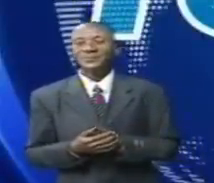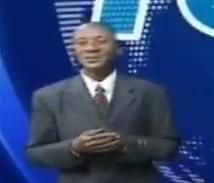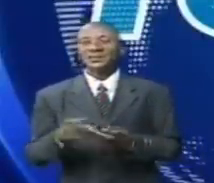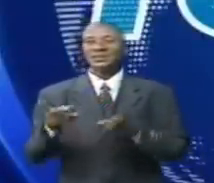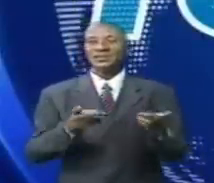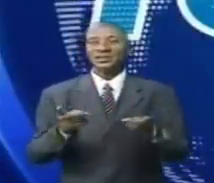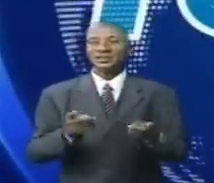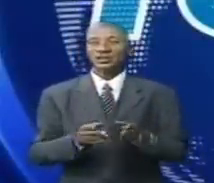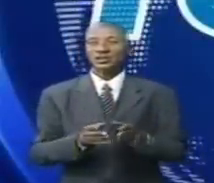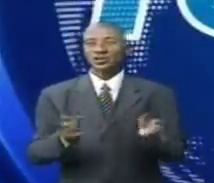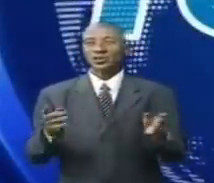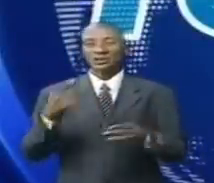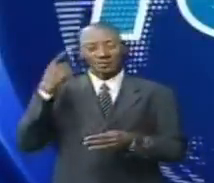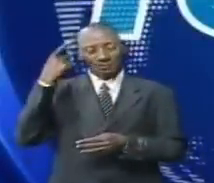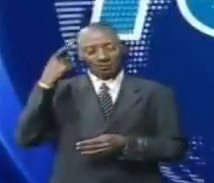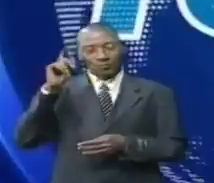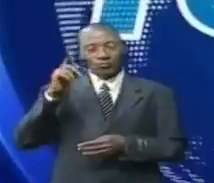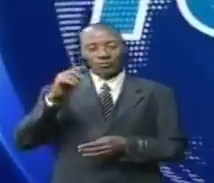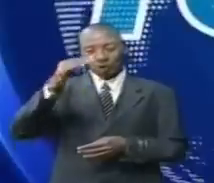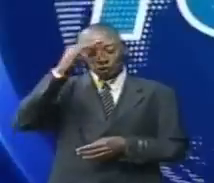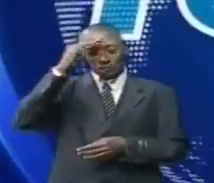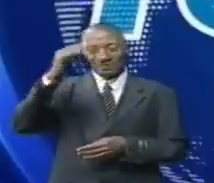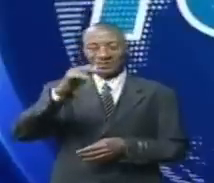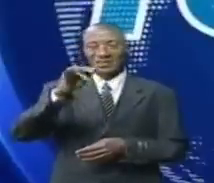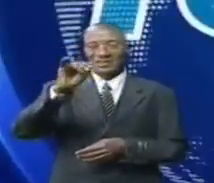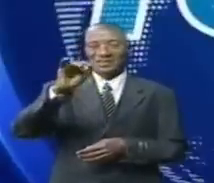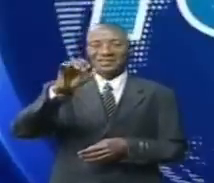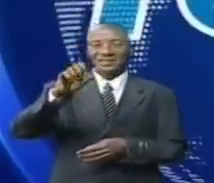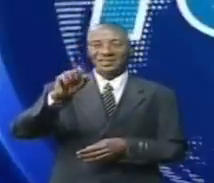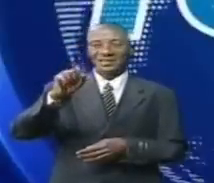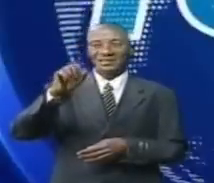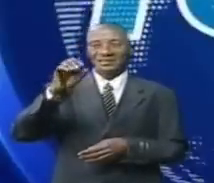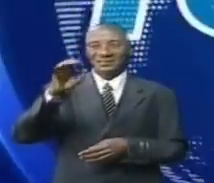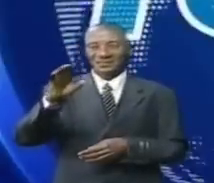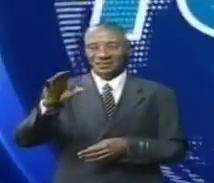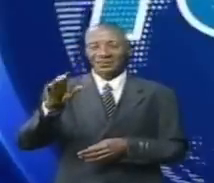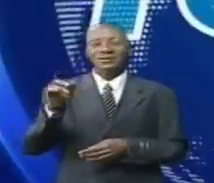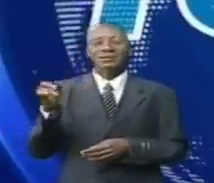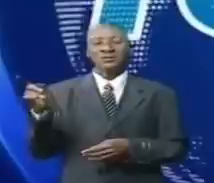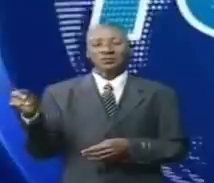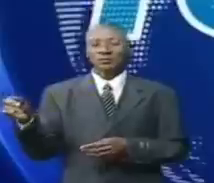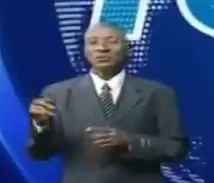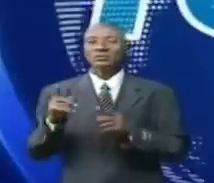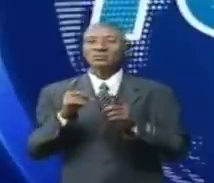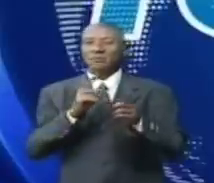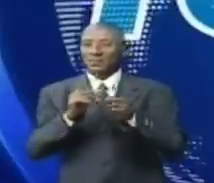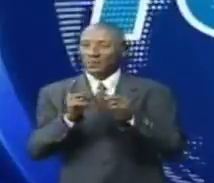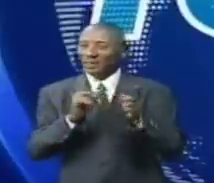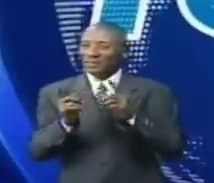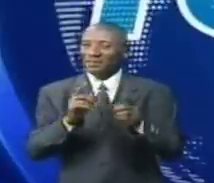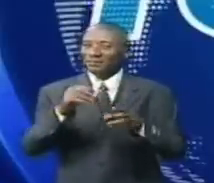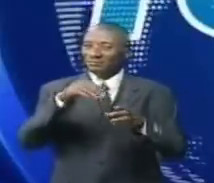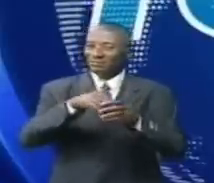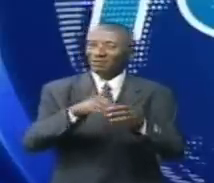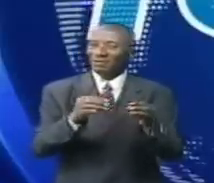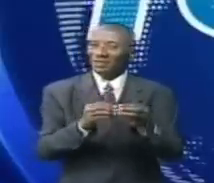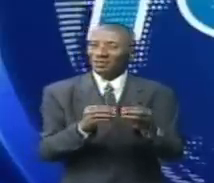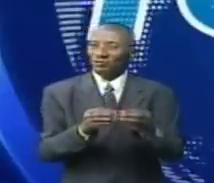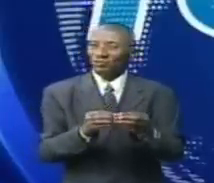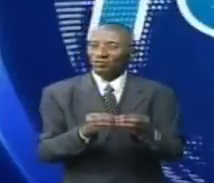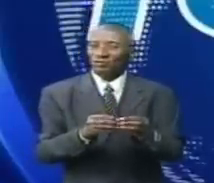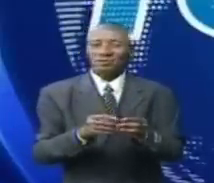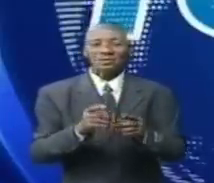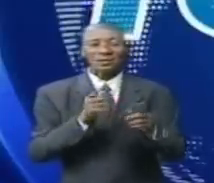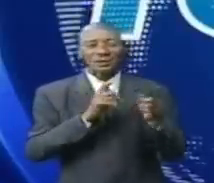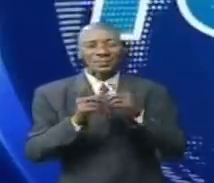à un enseignement de qualité. C'est l'essence qu'on peut donner à cette première assemblée générale ordinaire tenue dernièrement au siège de cet alma